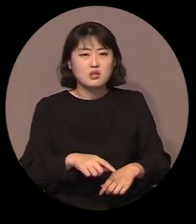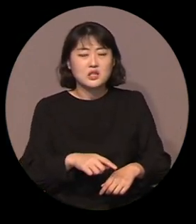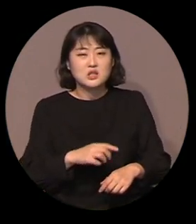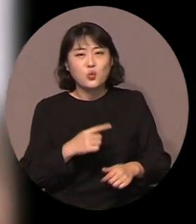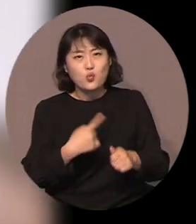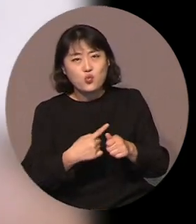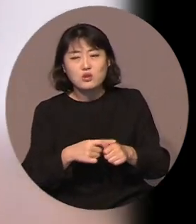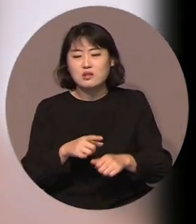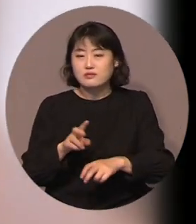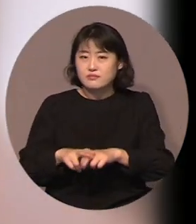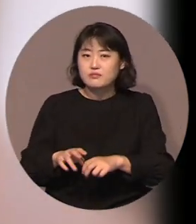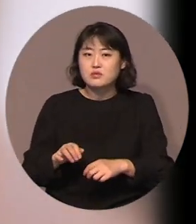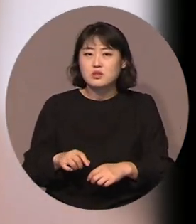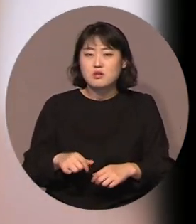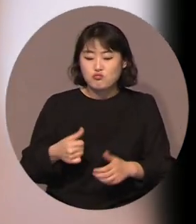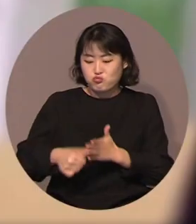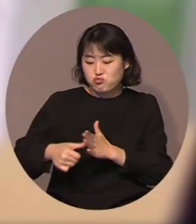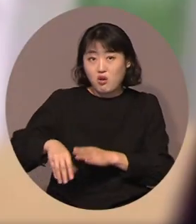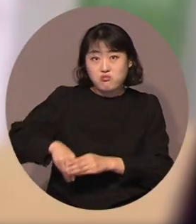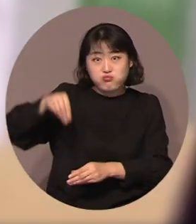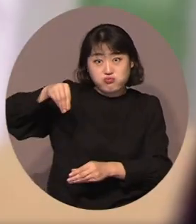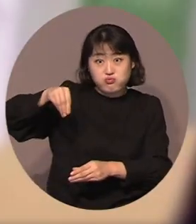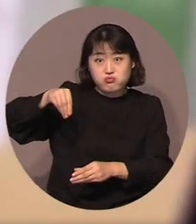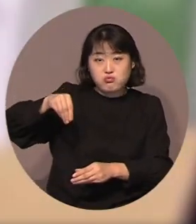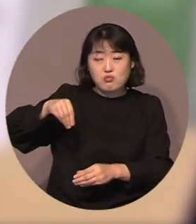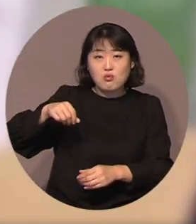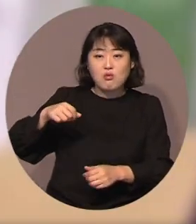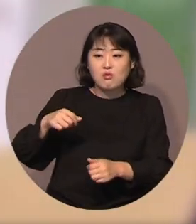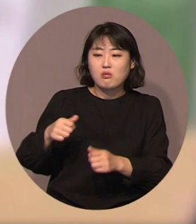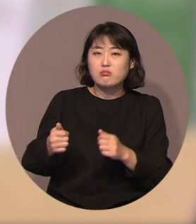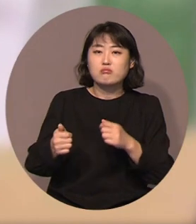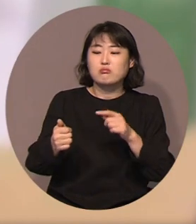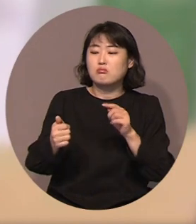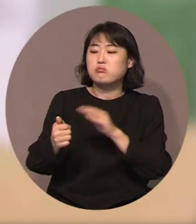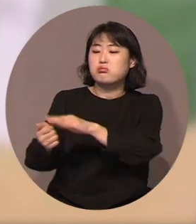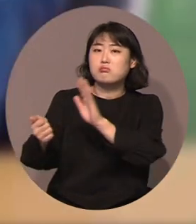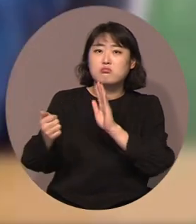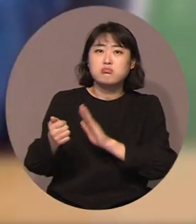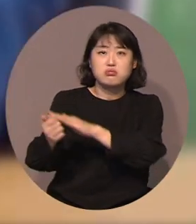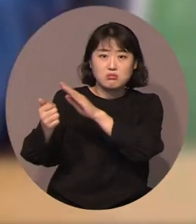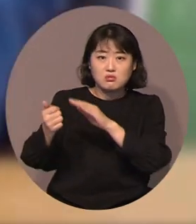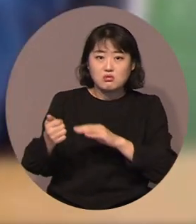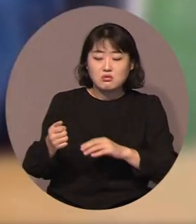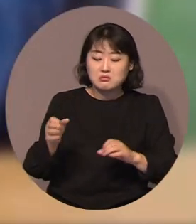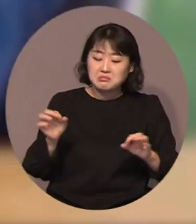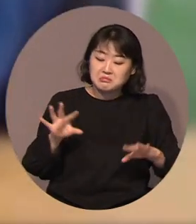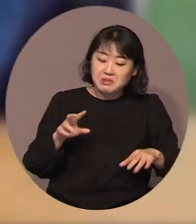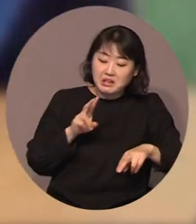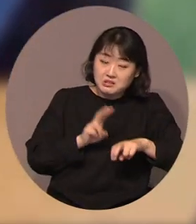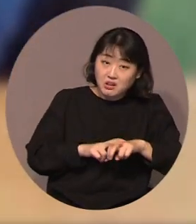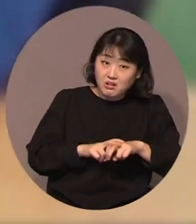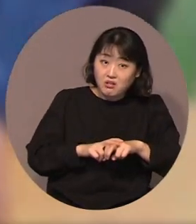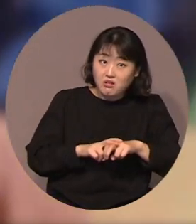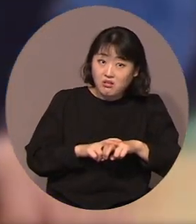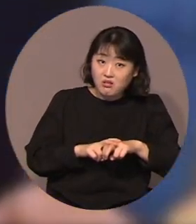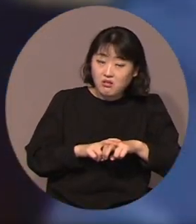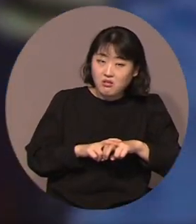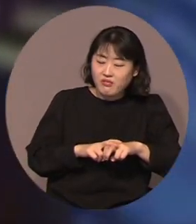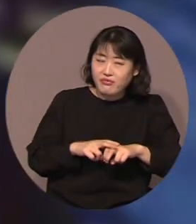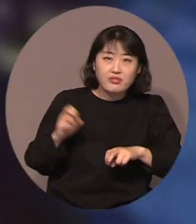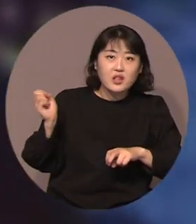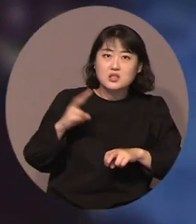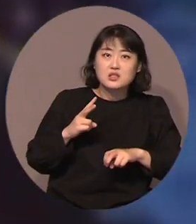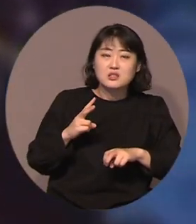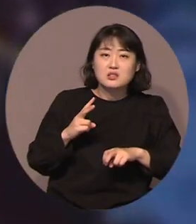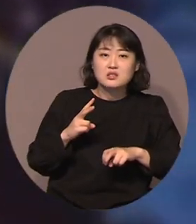제지하는 경찰관 조끼에서 물건을 꺼내고 툭툭 치기도 합니다. 잠깐 자리에 앉는가 싶더니 다시 달려들고